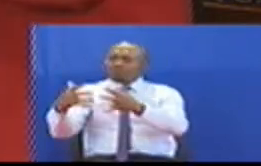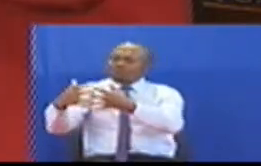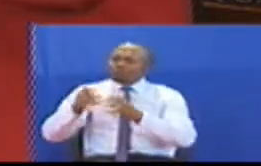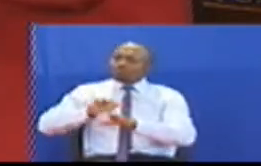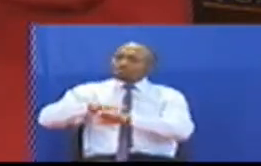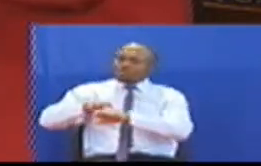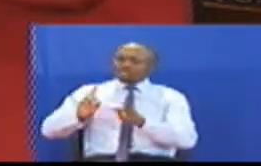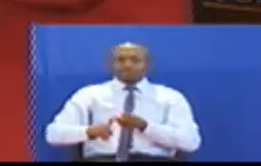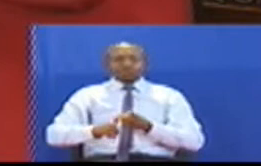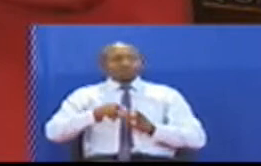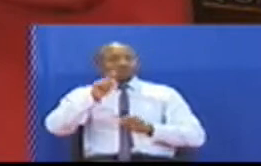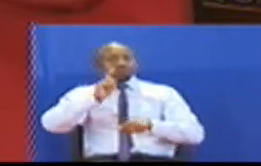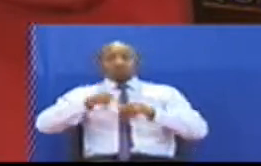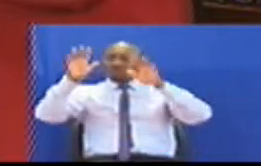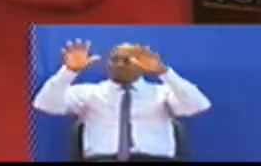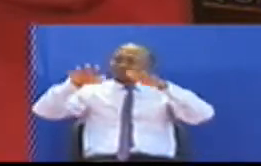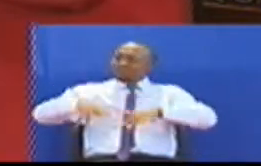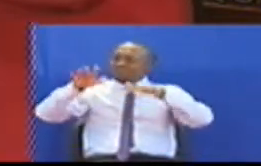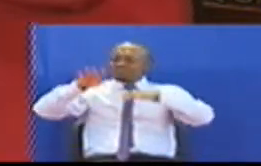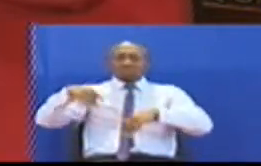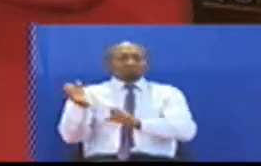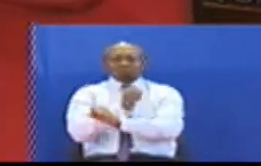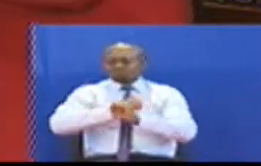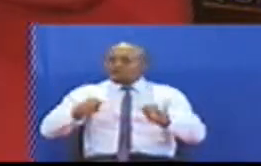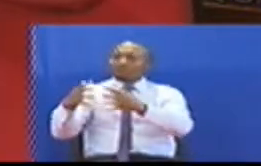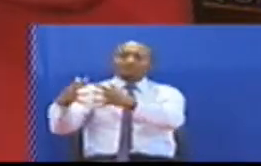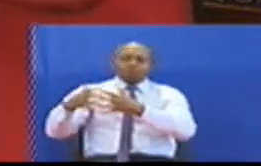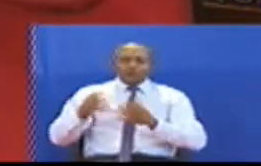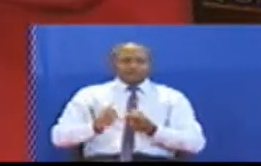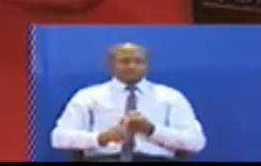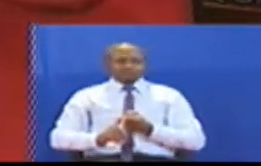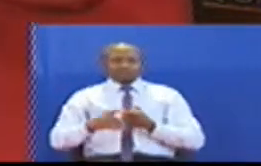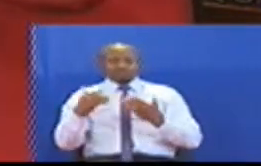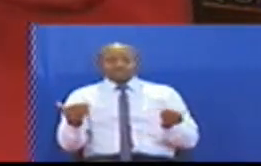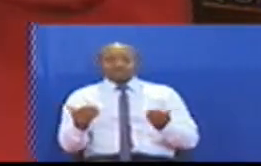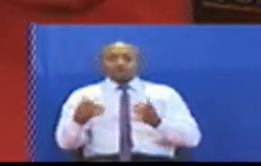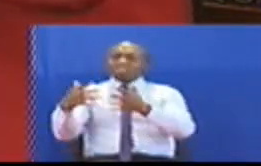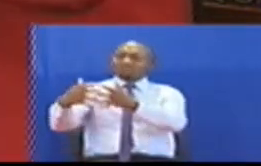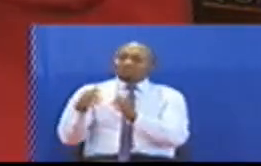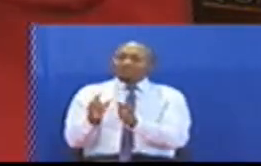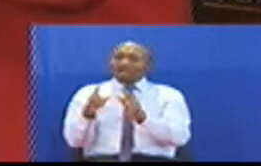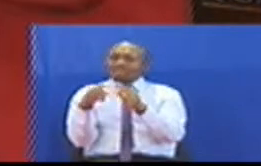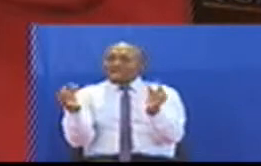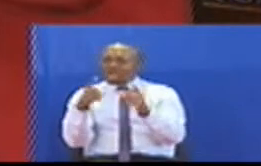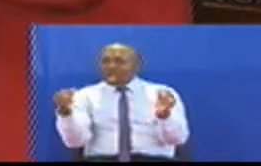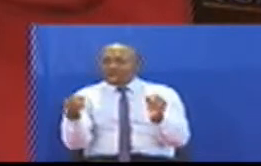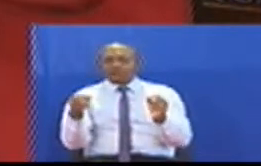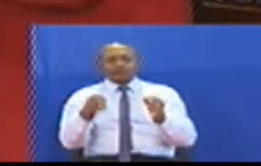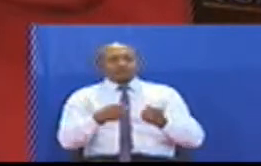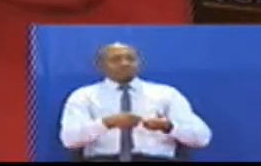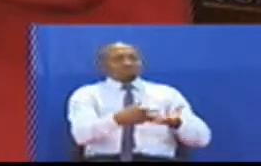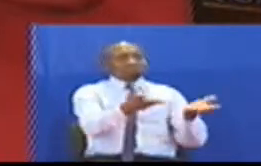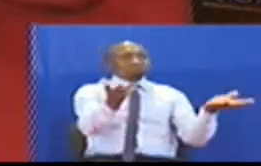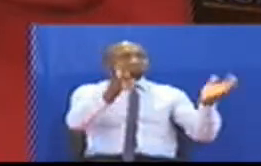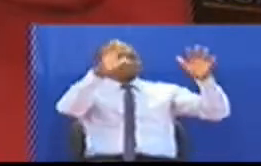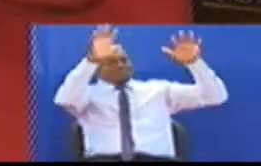Masika hii wavuvi wote wanasimamisha uvuvi kwa sababu wakivua dagaa, wakizianika zinaroana. Wametoa miezi mitatu,